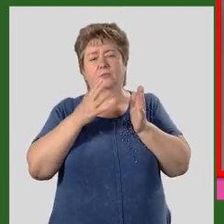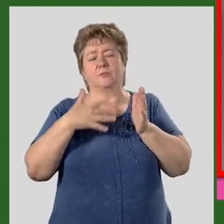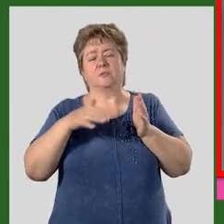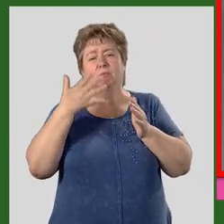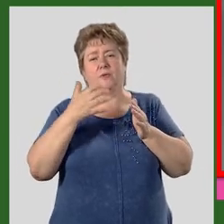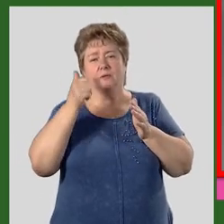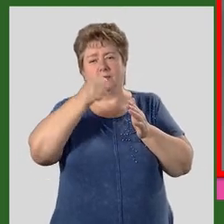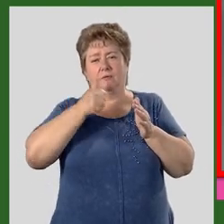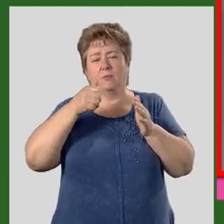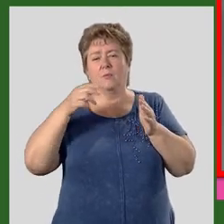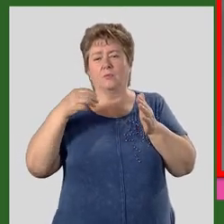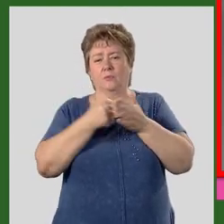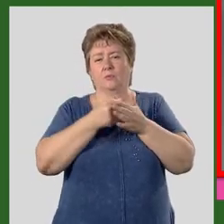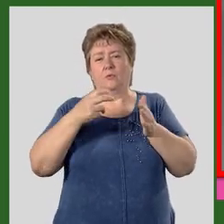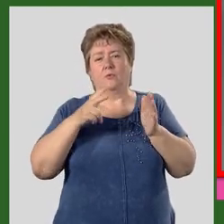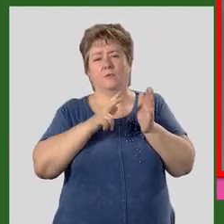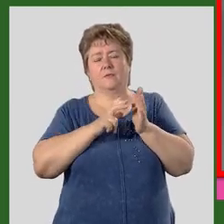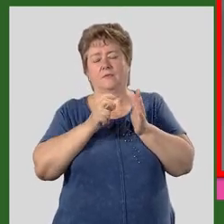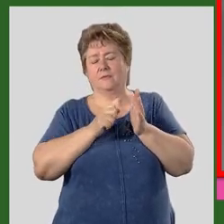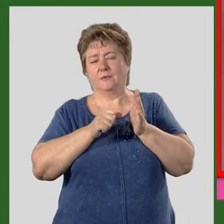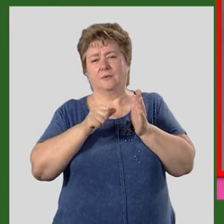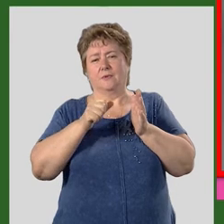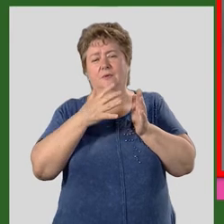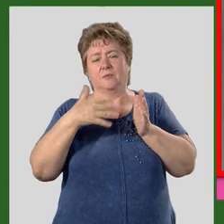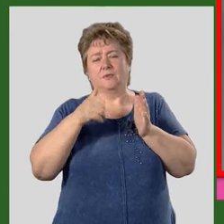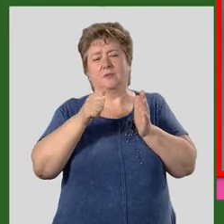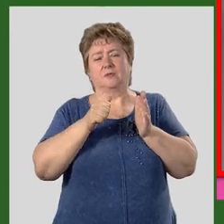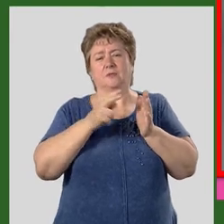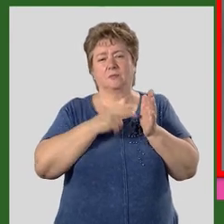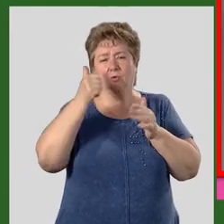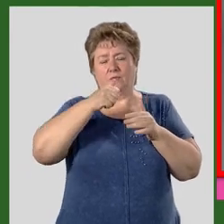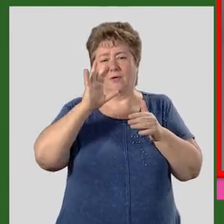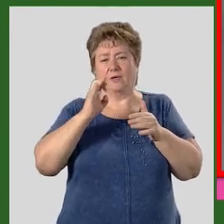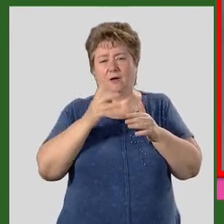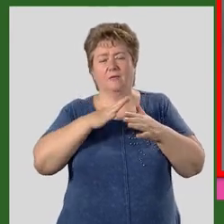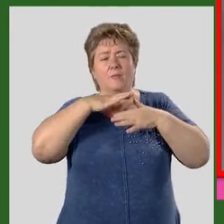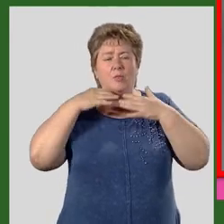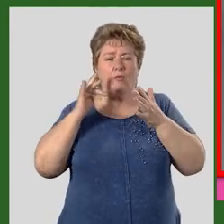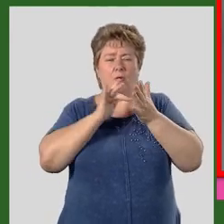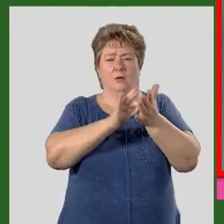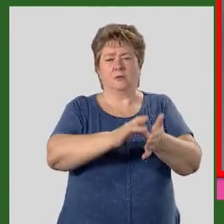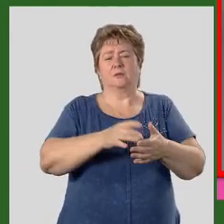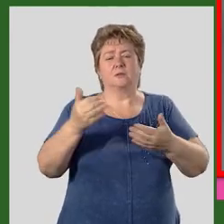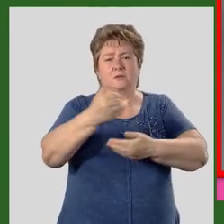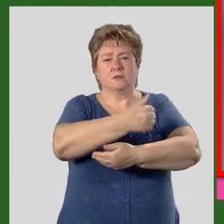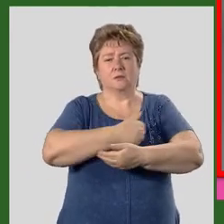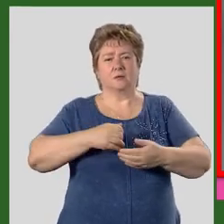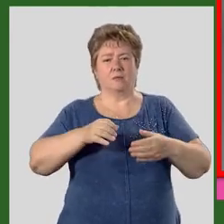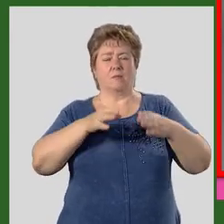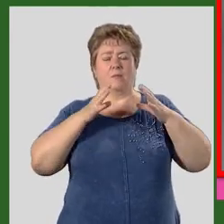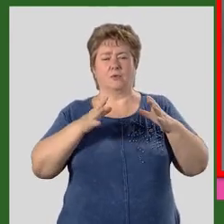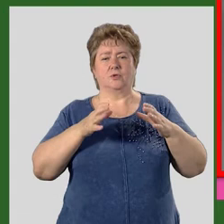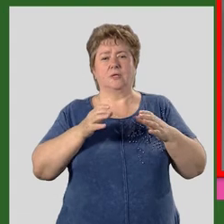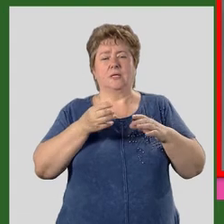1855 года по 1857 год Валиханов много ездил и собрал